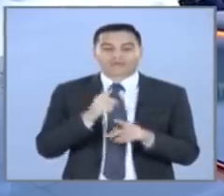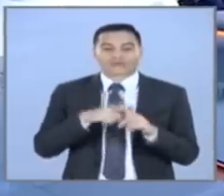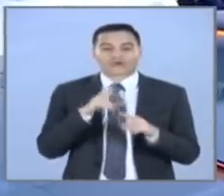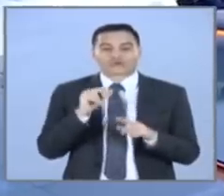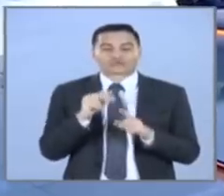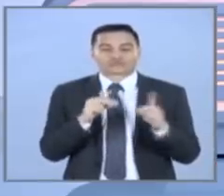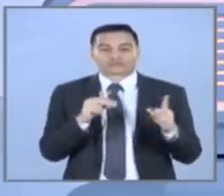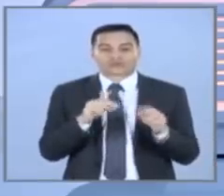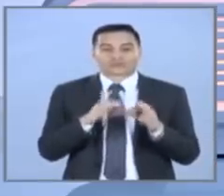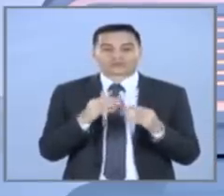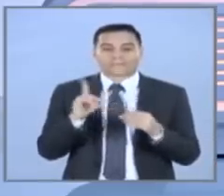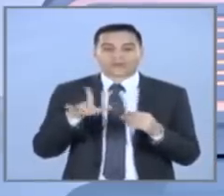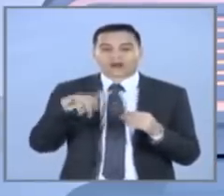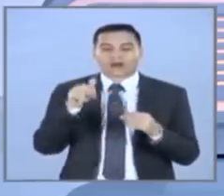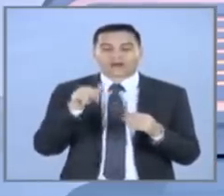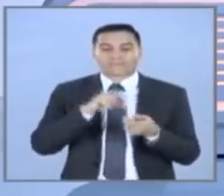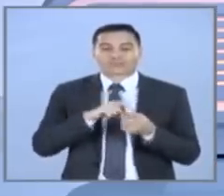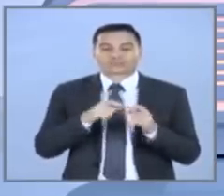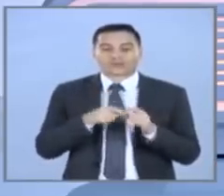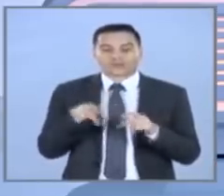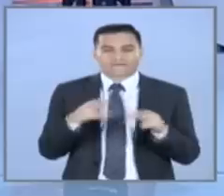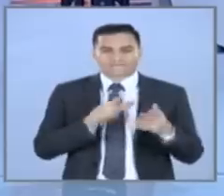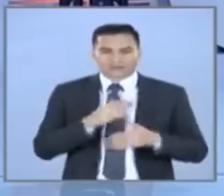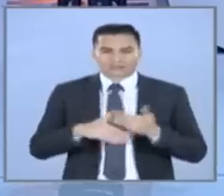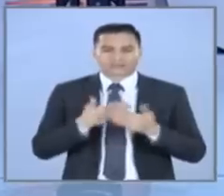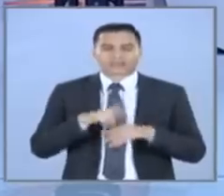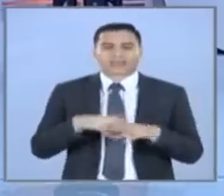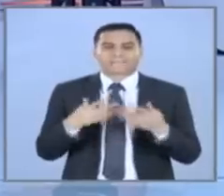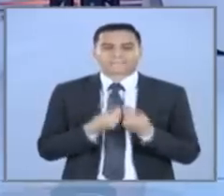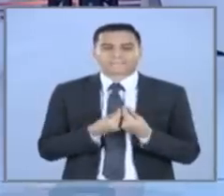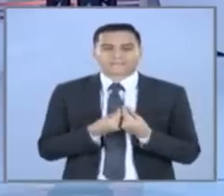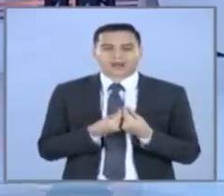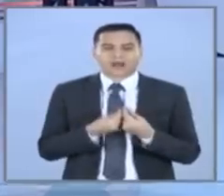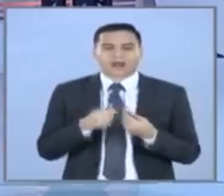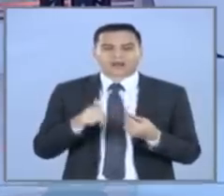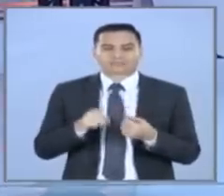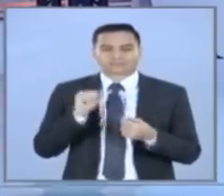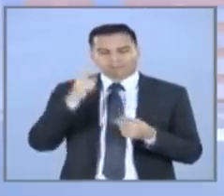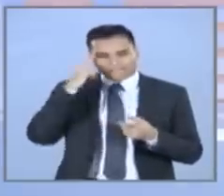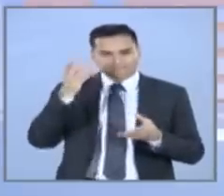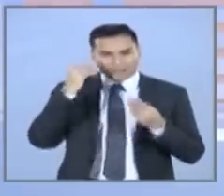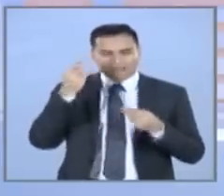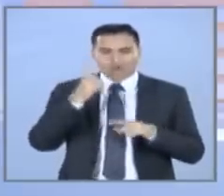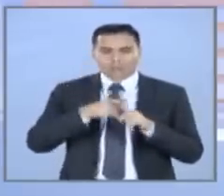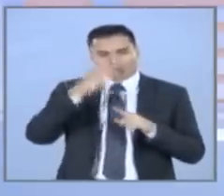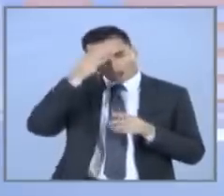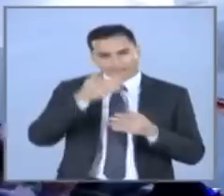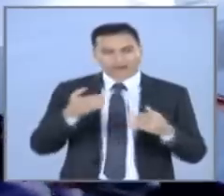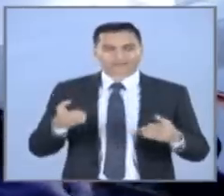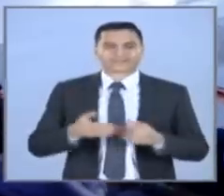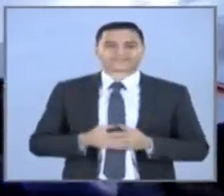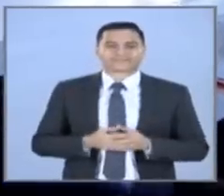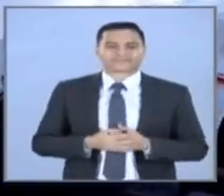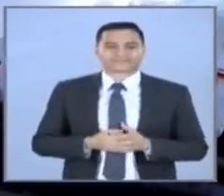20 عيله برايا بورسعيد. هنخرج فاصل وهنرجع مرة تانية مع فقرة المعرفة والعباقرة.